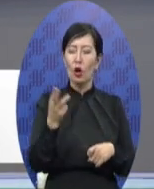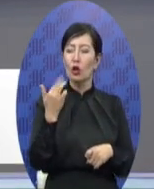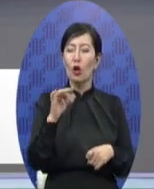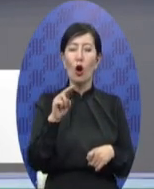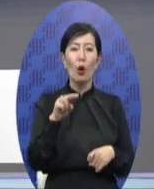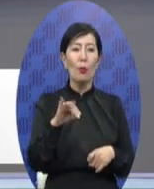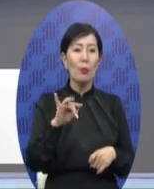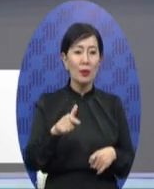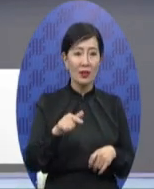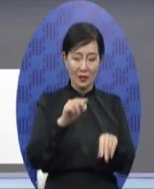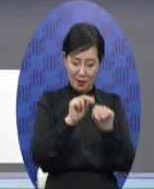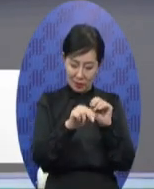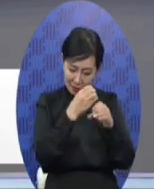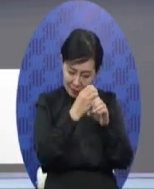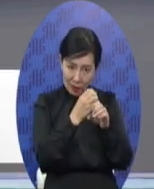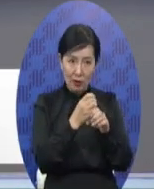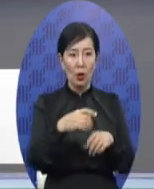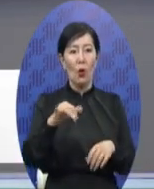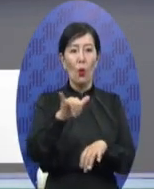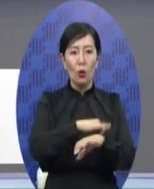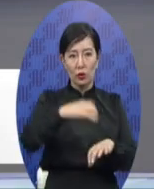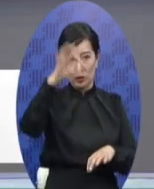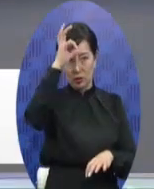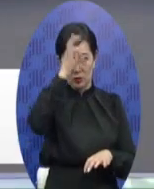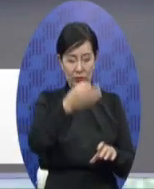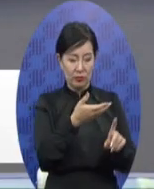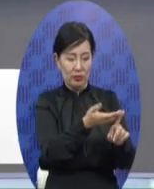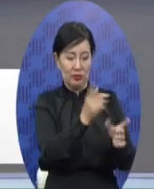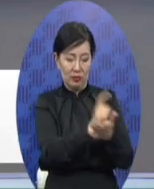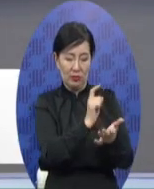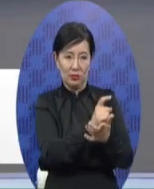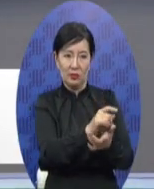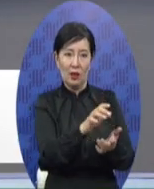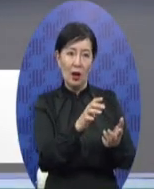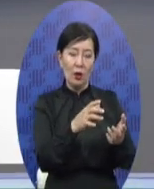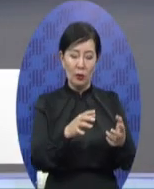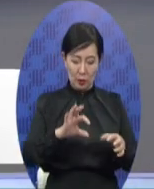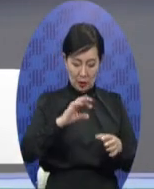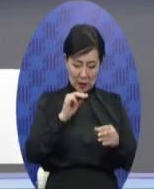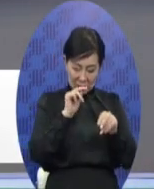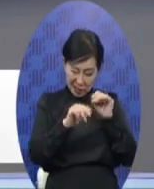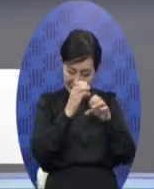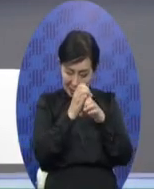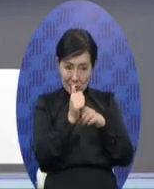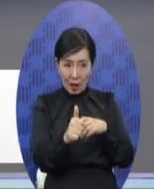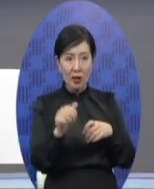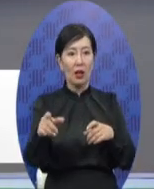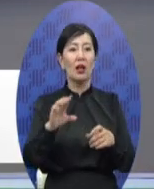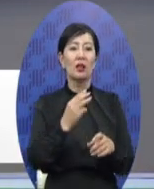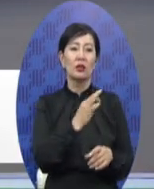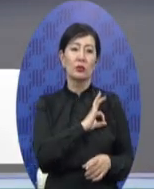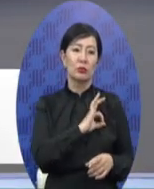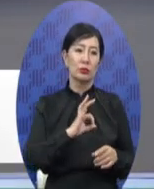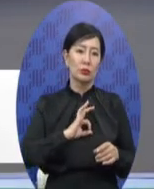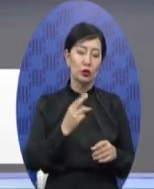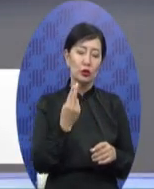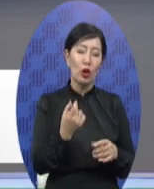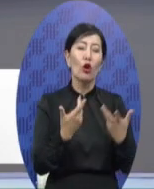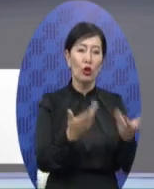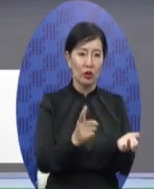хариу ирсний дараагаар улсын цол тэмдгийг гардуулж байгаа санал гаргаж Монгол улсын ерөнхийлөгчд уламжлахан үндэсний бүхэн салбар хороноос